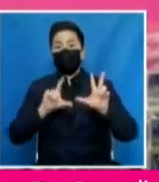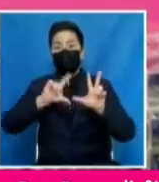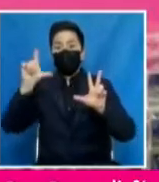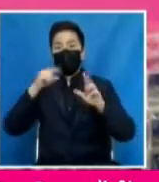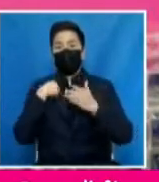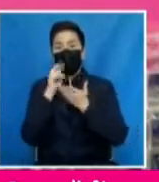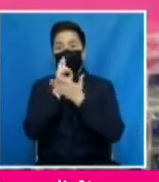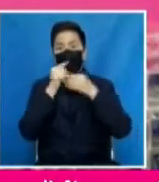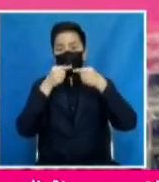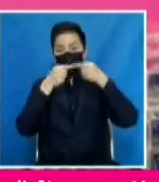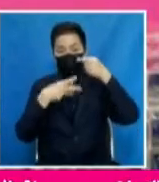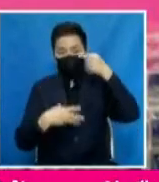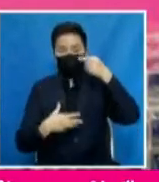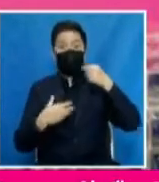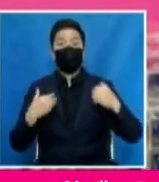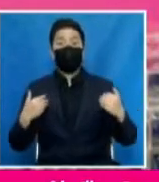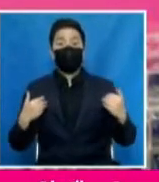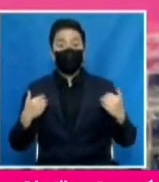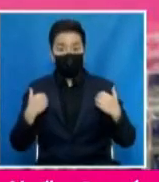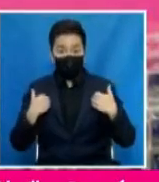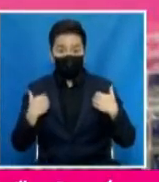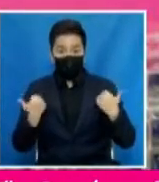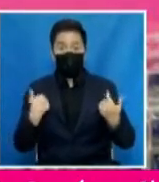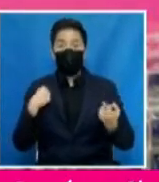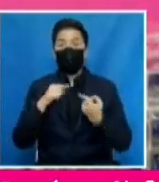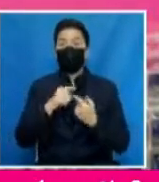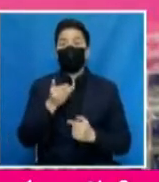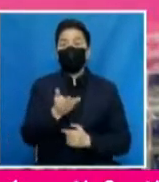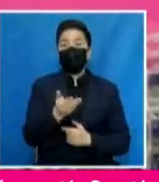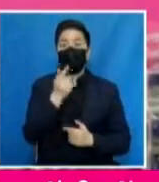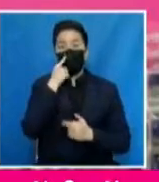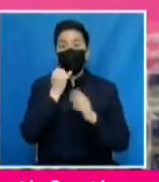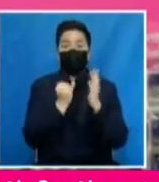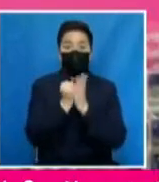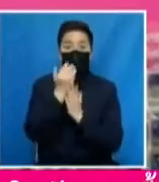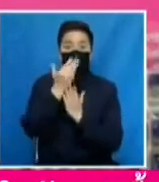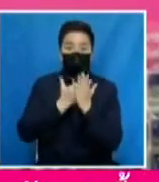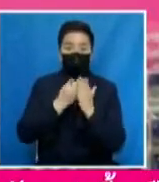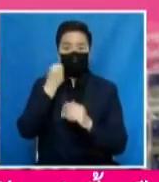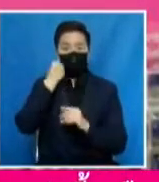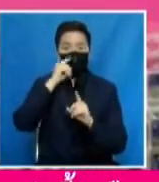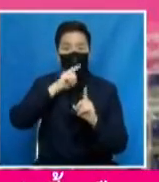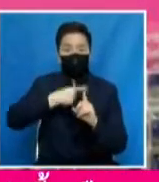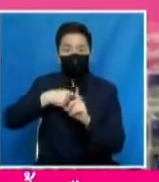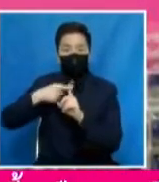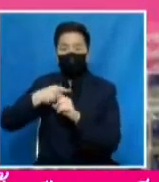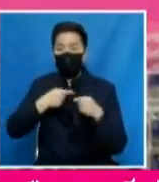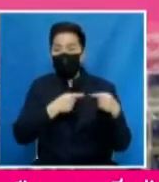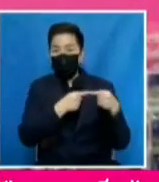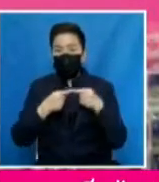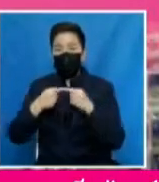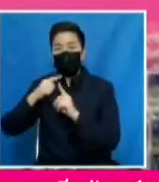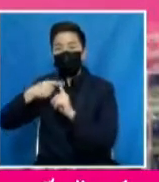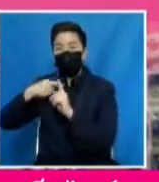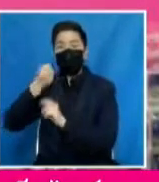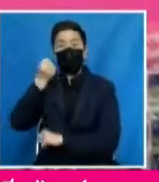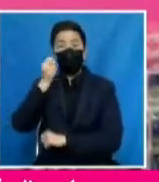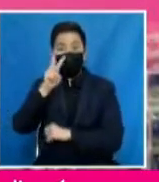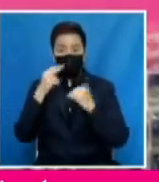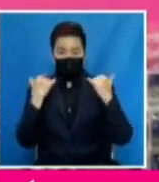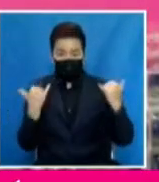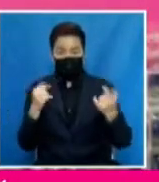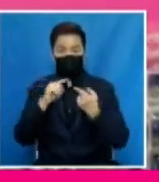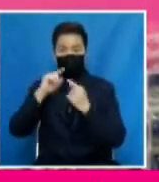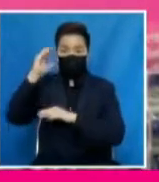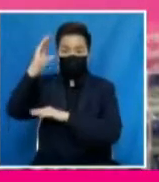อื่นๆอีกมากมายค่ะนอกจากนี้นะคะท่านก็มีสิทธิ์ลุ้นถูกรางวัลทุกเดือนเป็นเวลา12เดือนค่ะและในช่วงบ่ายนะคะ